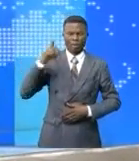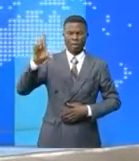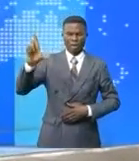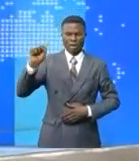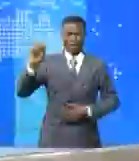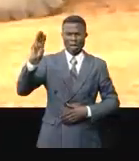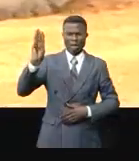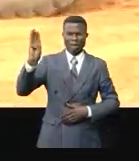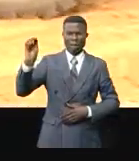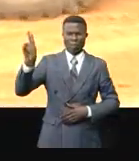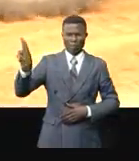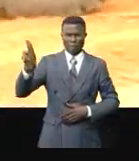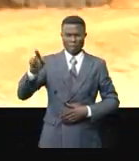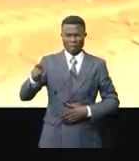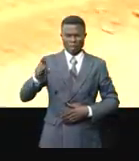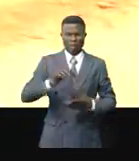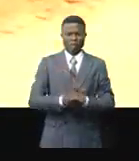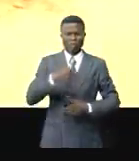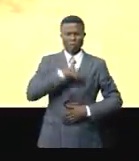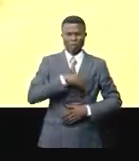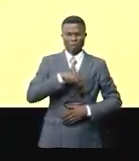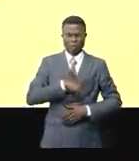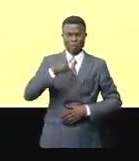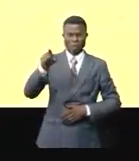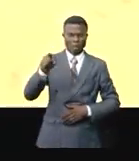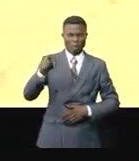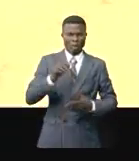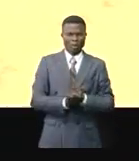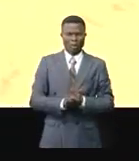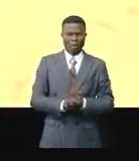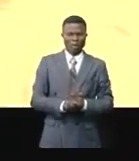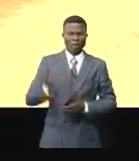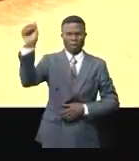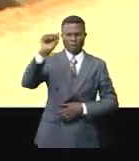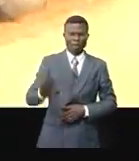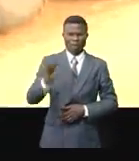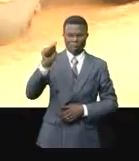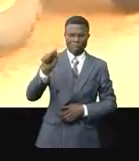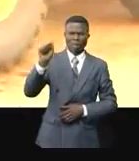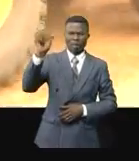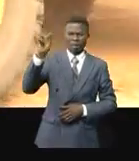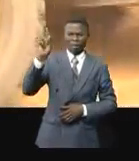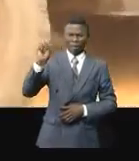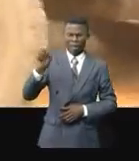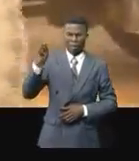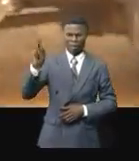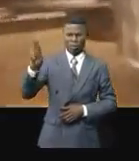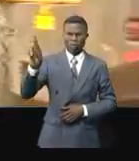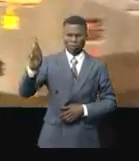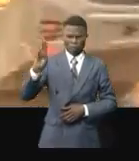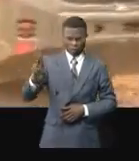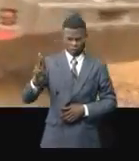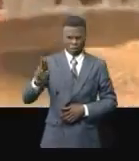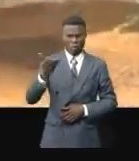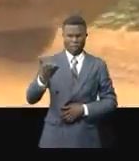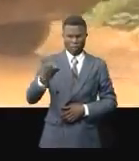Omalanga. Nous sommes à Kondo Tchoumbe, dans le Sankourou, en pleine végétation luxuriante, où la nature